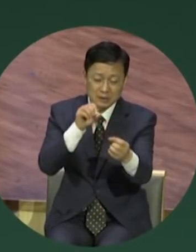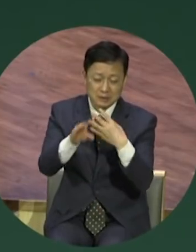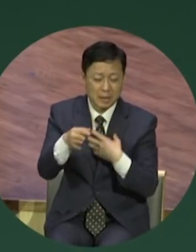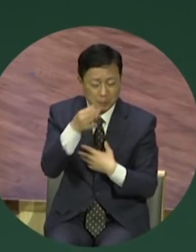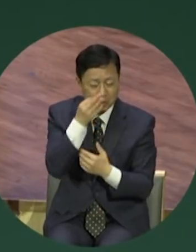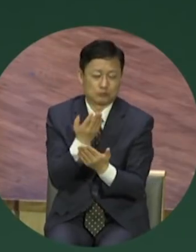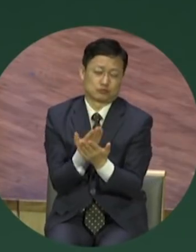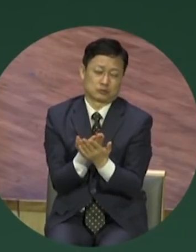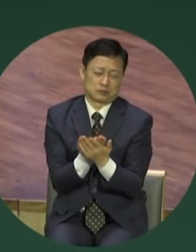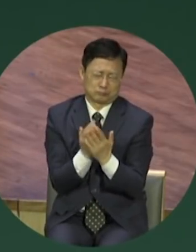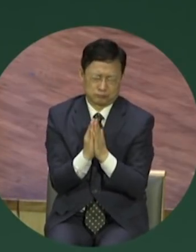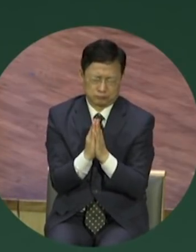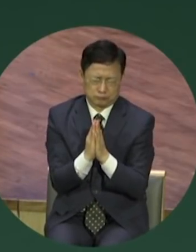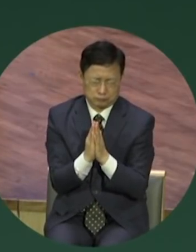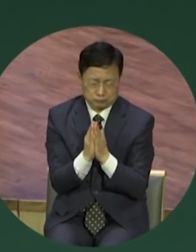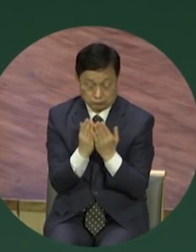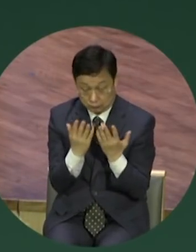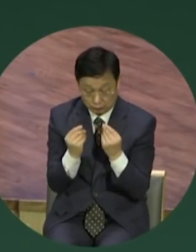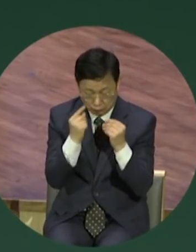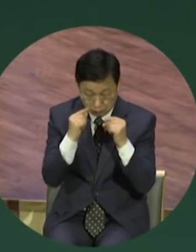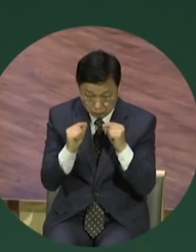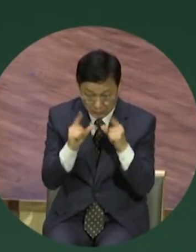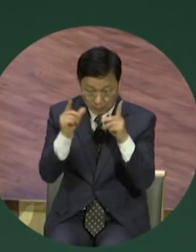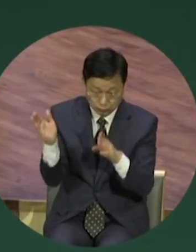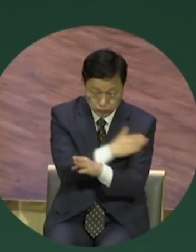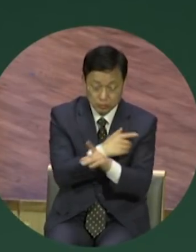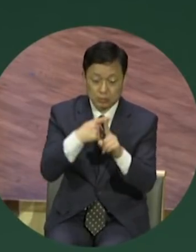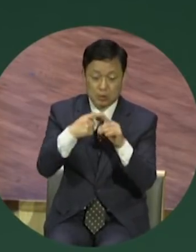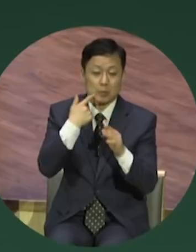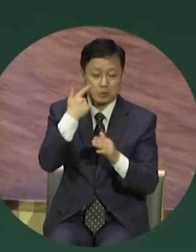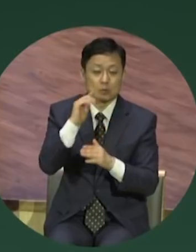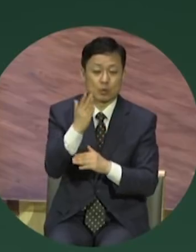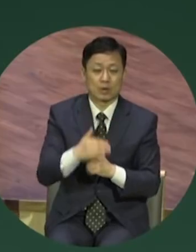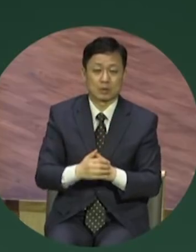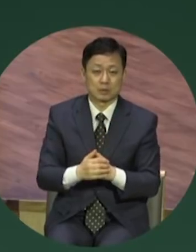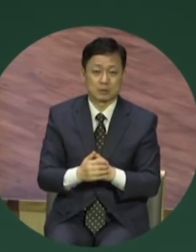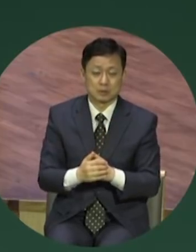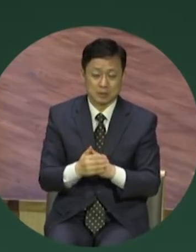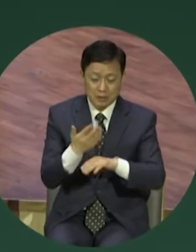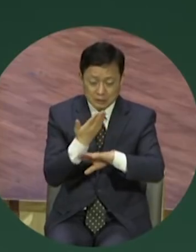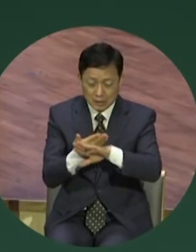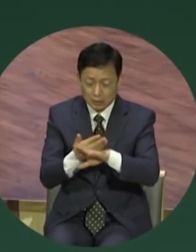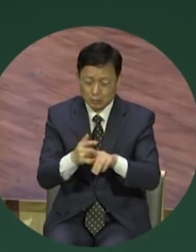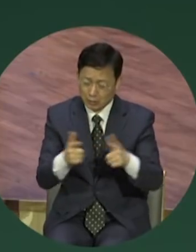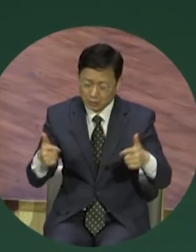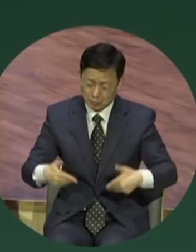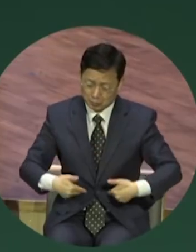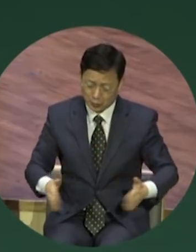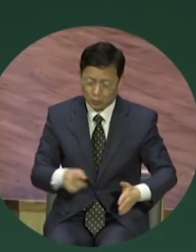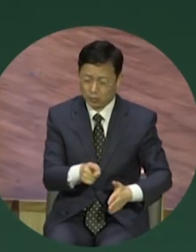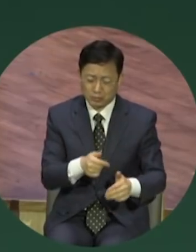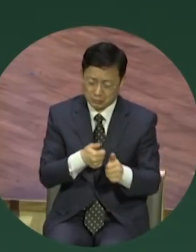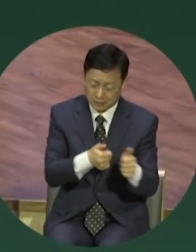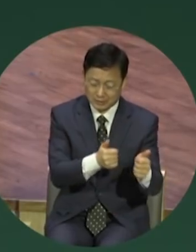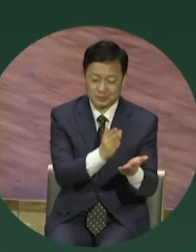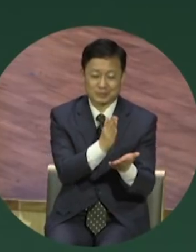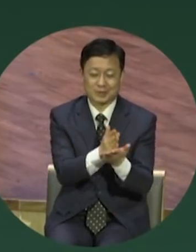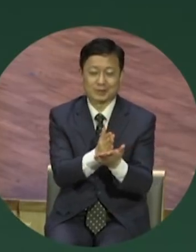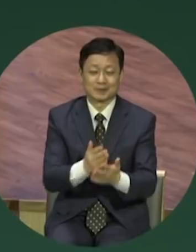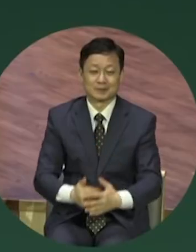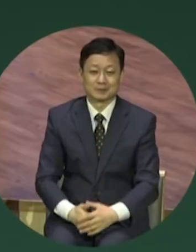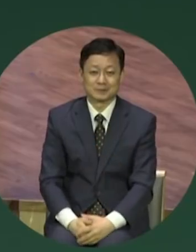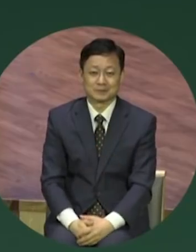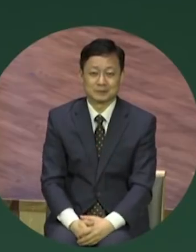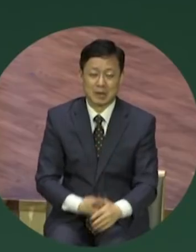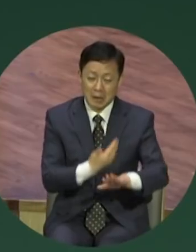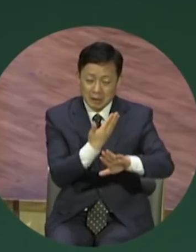pastor? 그때부터 시작했어요. Everything began from that. 목사들 다 딴 거 하니까 딴 거 하지만은 All pastors are doing other things, so you don't do anything else.